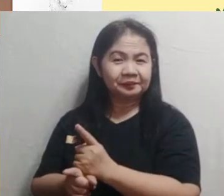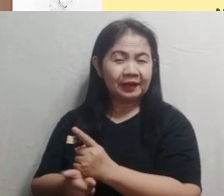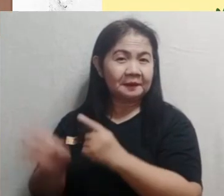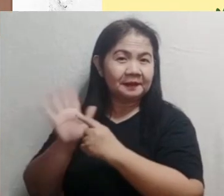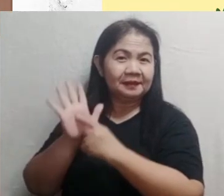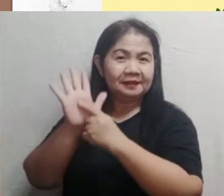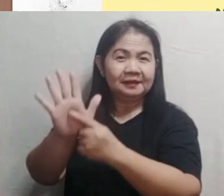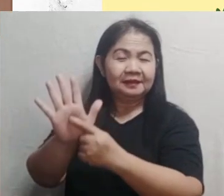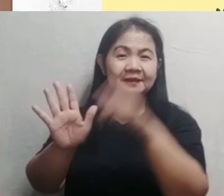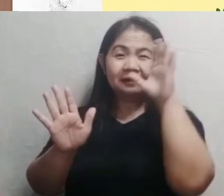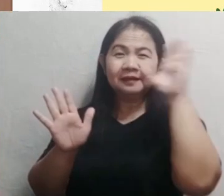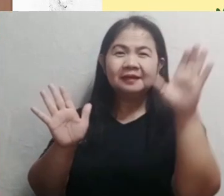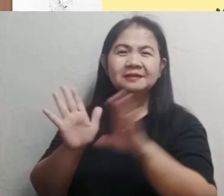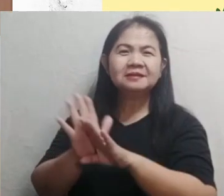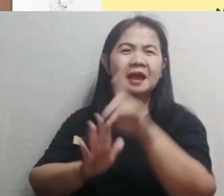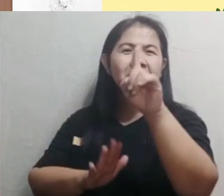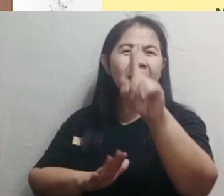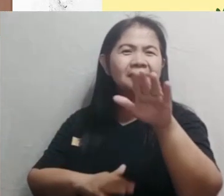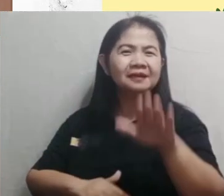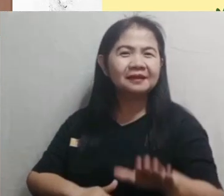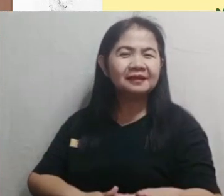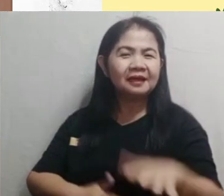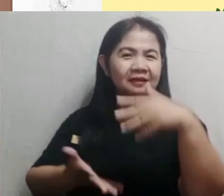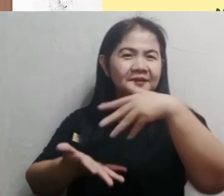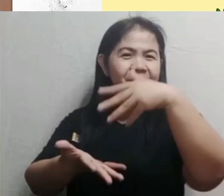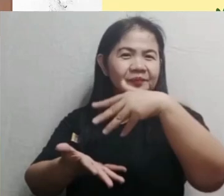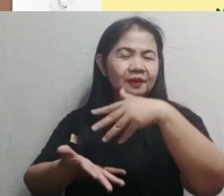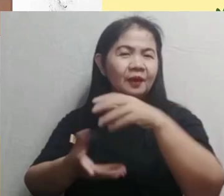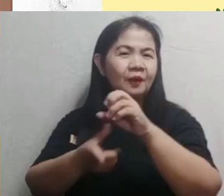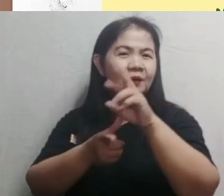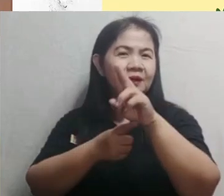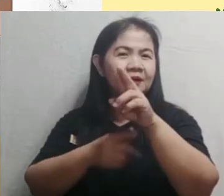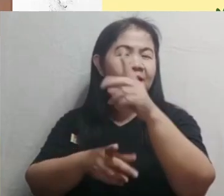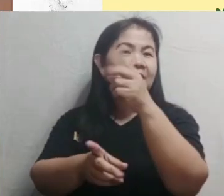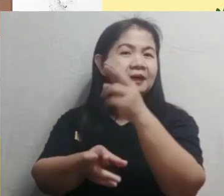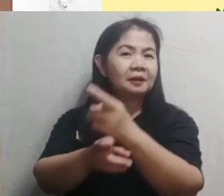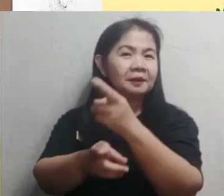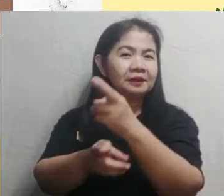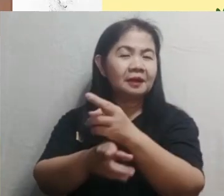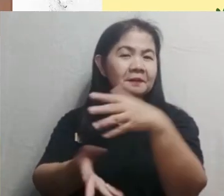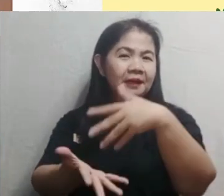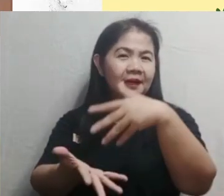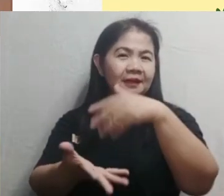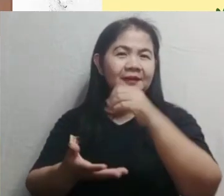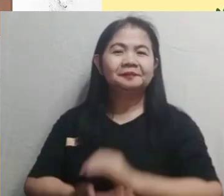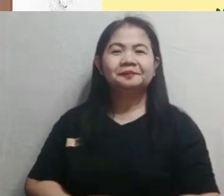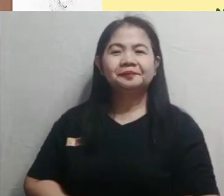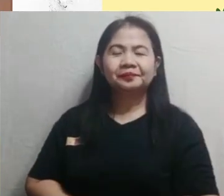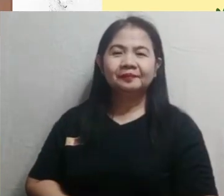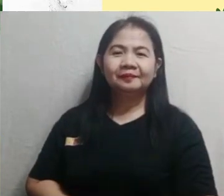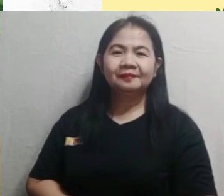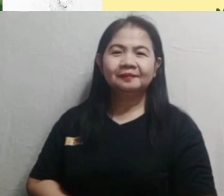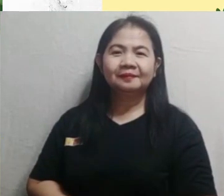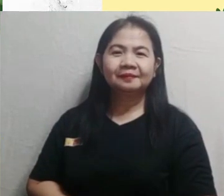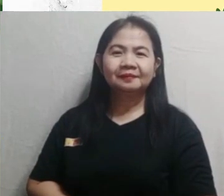Tama! Ang pinapakita sa larawan ay isang batang nag-aaral o ang karapatang makapag-aral.